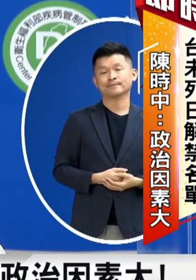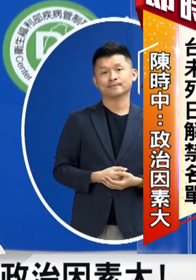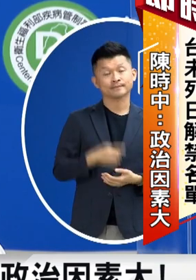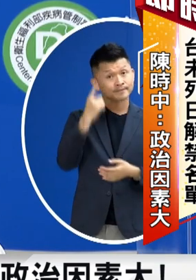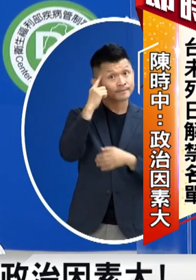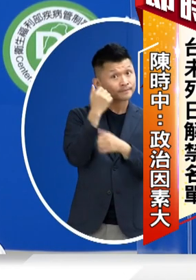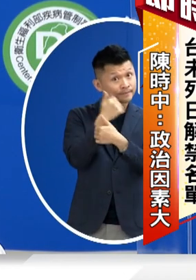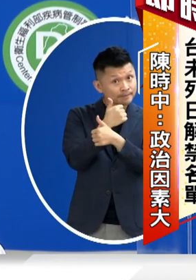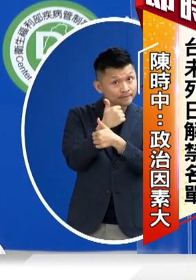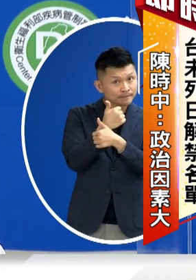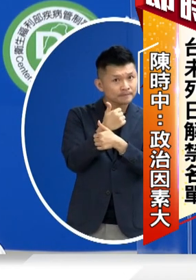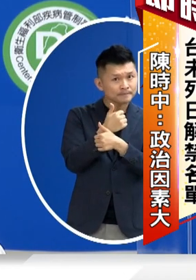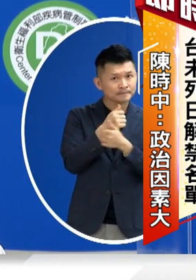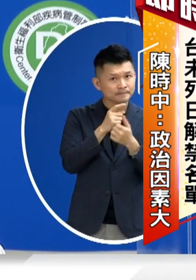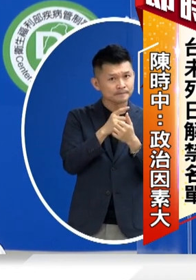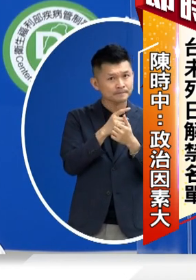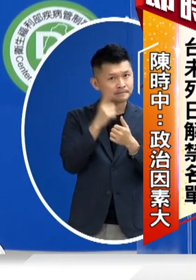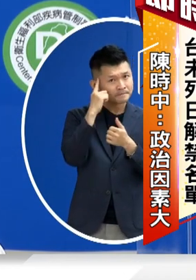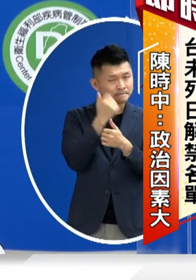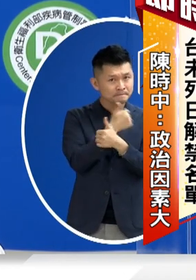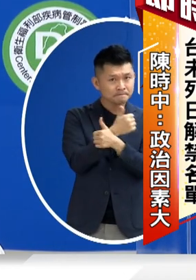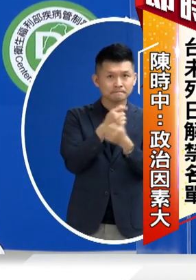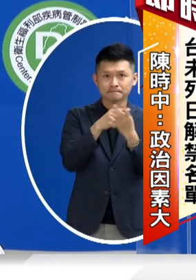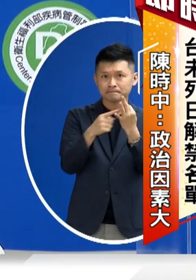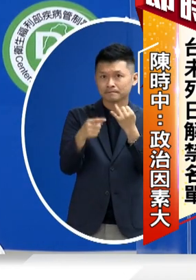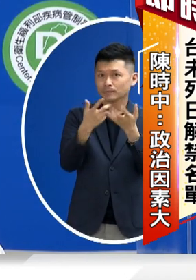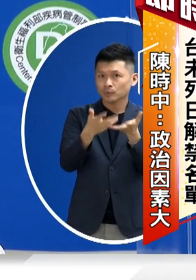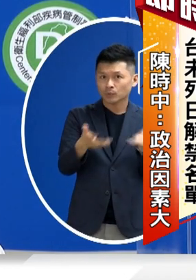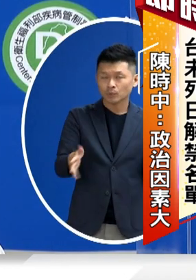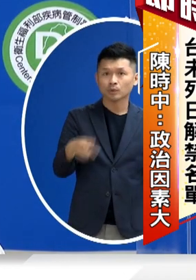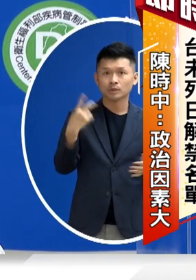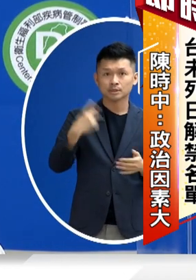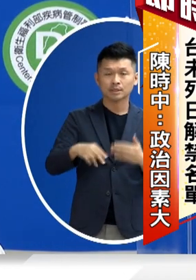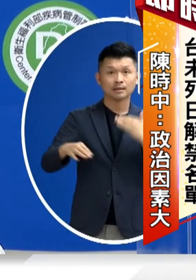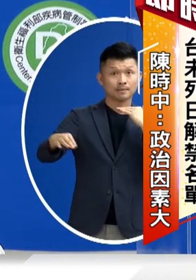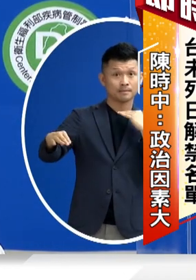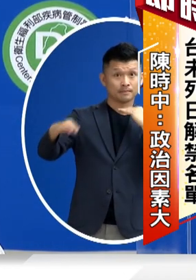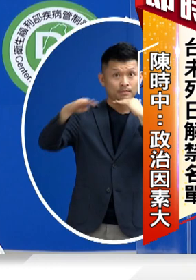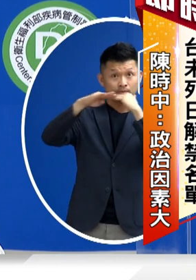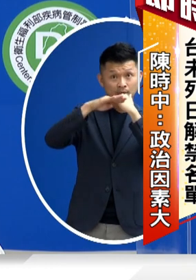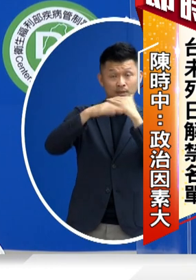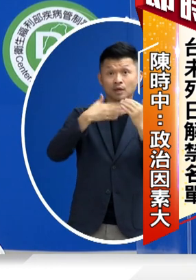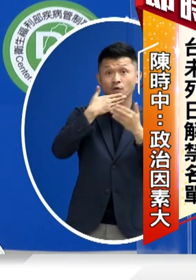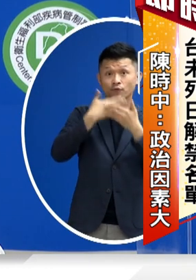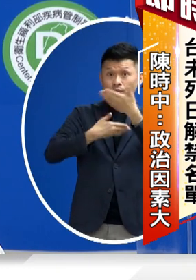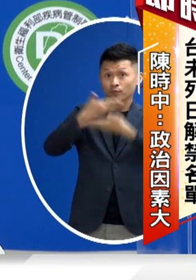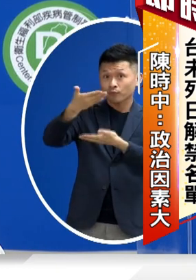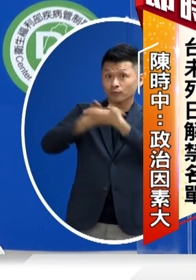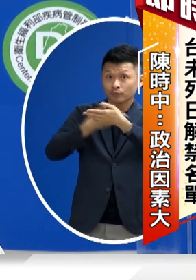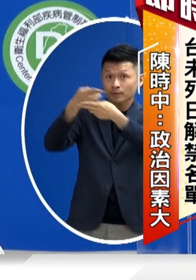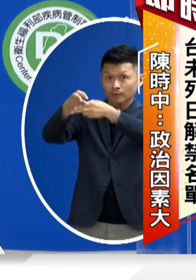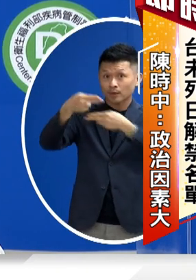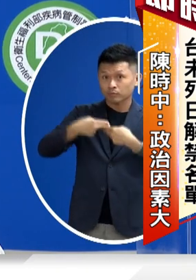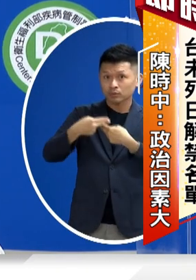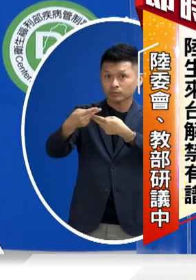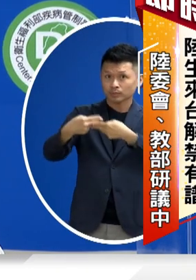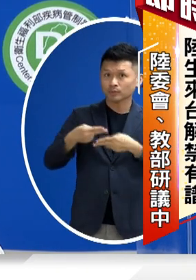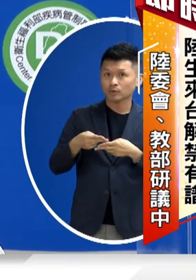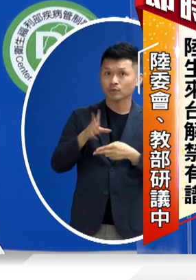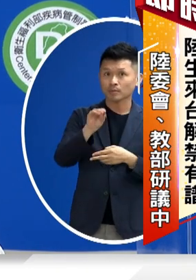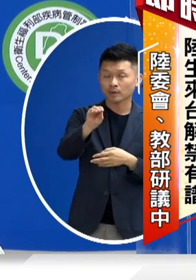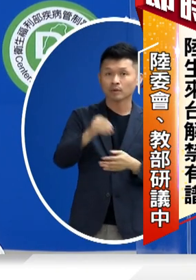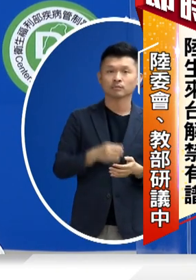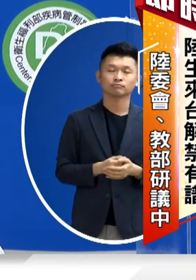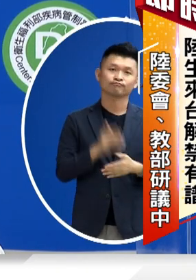就很多的是一个疫情的考量，那还有一个平等互惠，互惠互信的原则，那最后一个